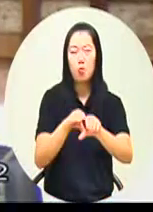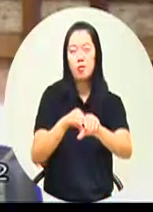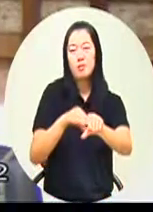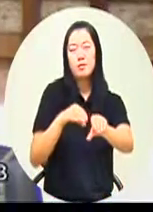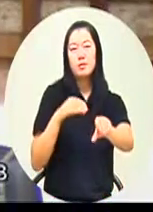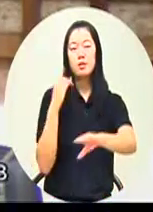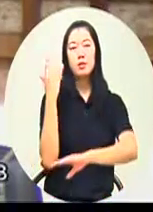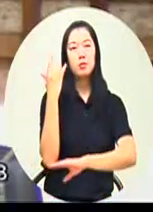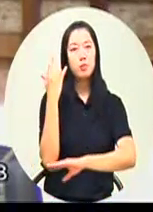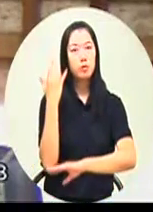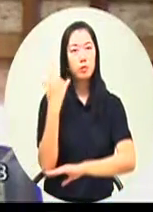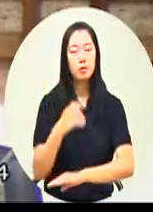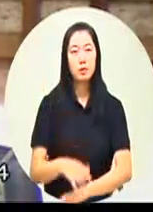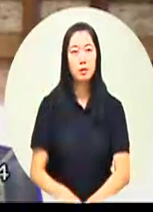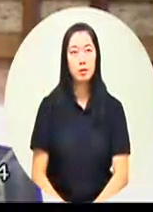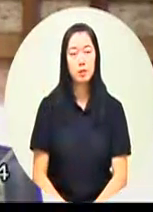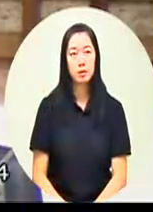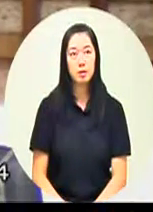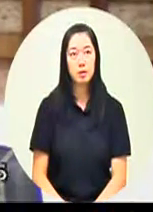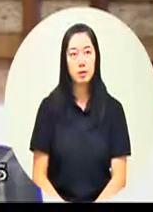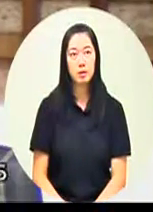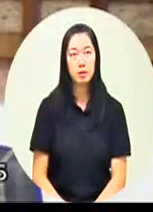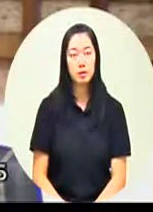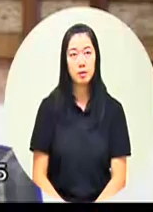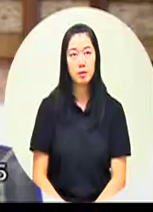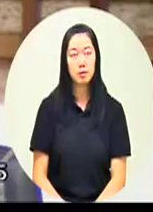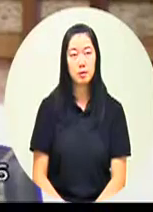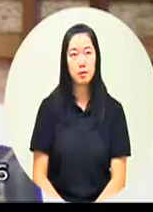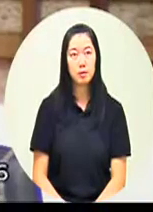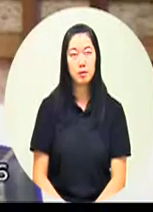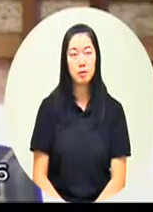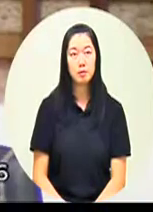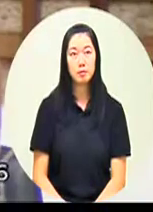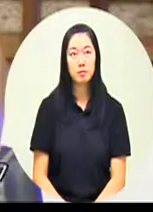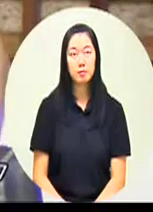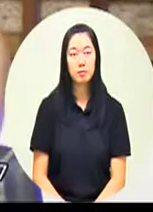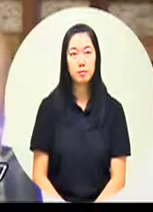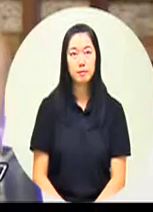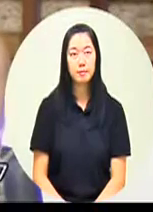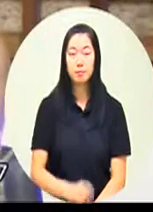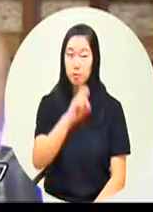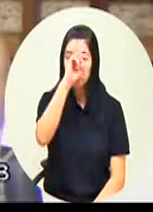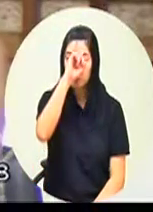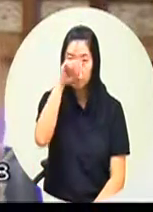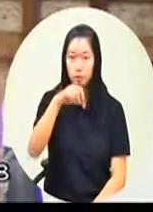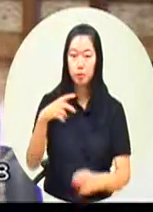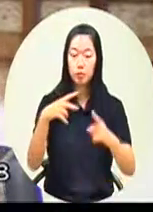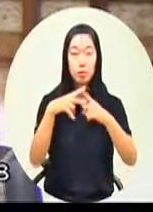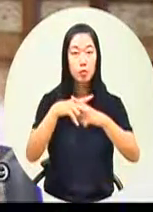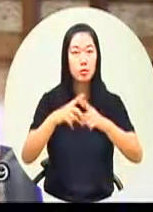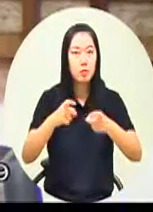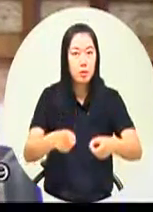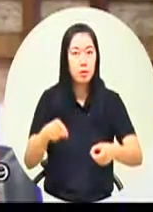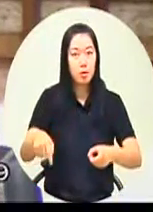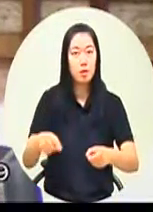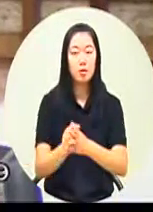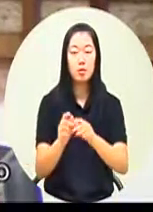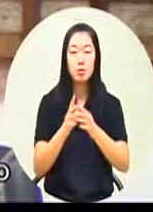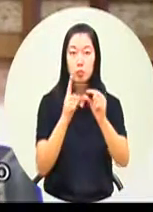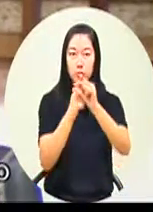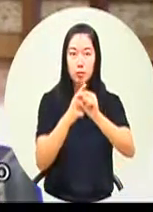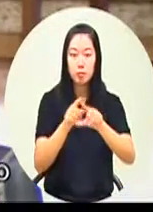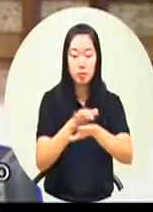到整个交通的流量，那地方一直有希望在我们小港的中安路积极